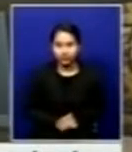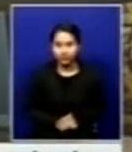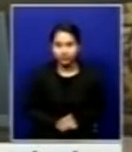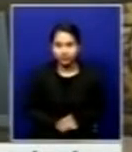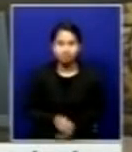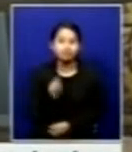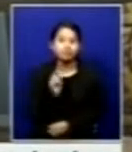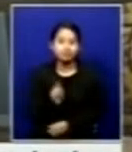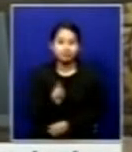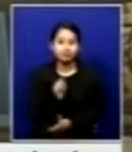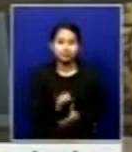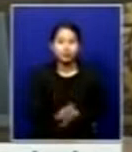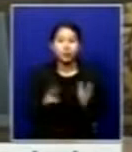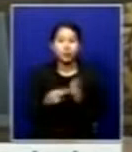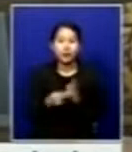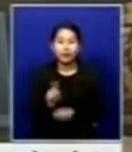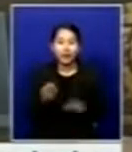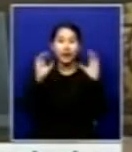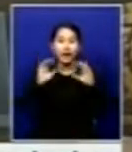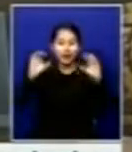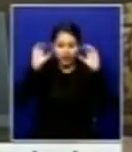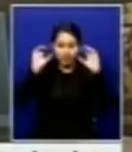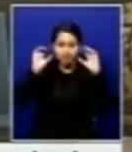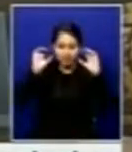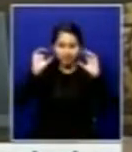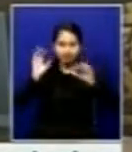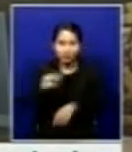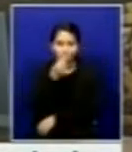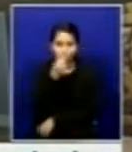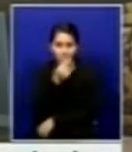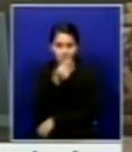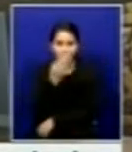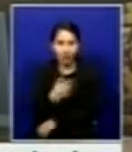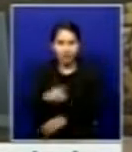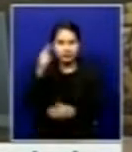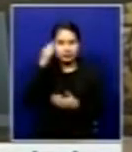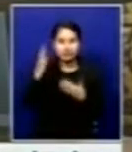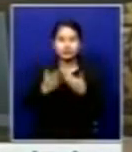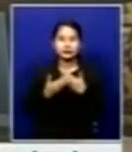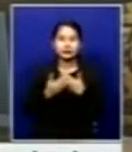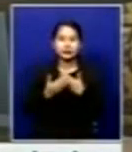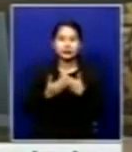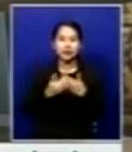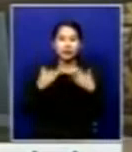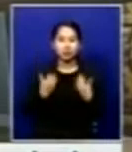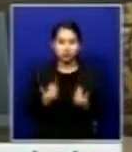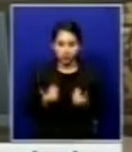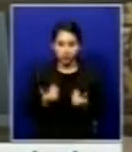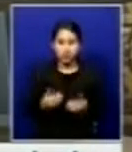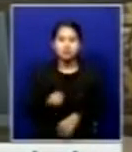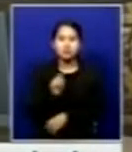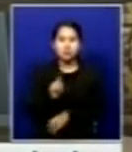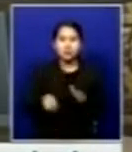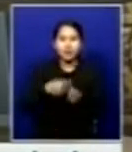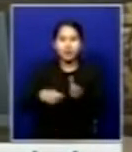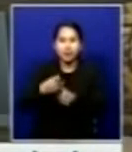ตรงนี้ครับที่รัฐบาลท่านนายกควรจะเอาสิ่งนี้ไปตระหนักว่าขณะนี้ท่านเป็นเหตุในการท